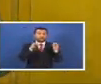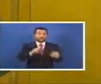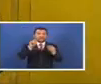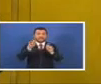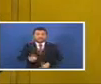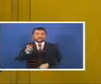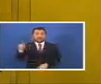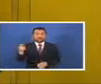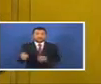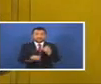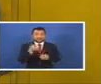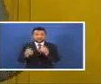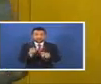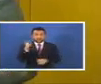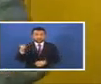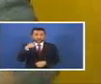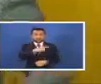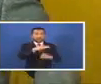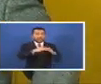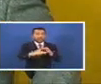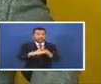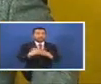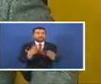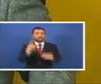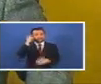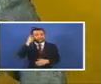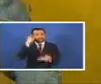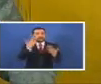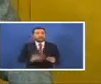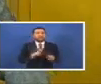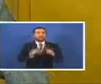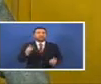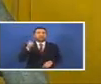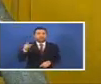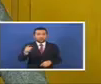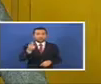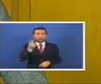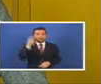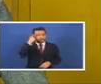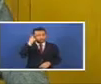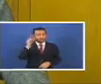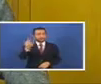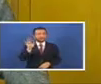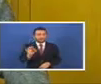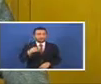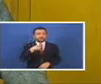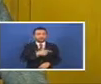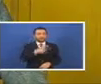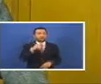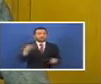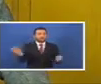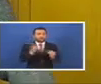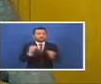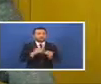yapma propagandası bu halkın süzgecinden geçmez. O mercimek kadar aklınızla bunu